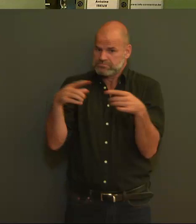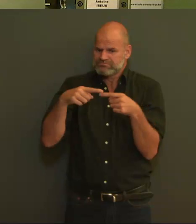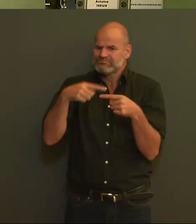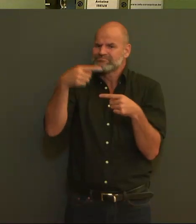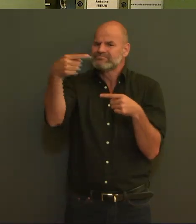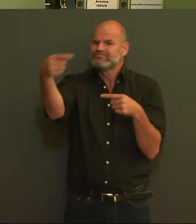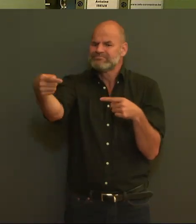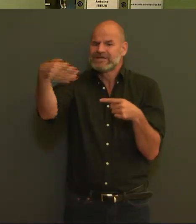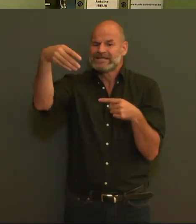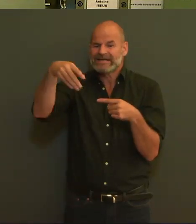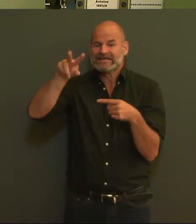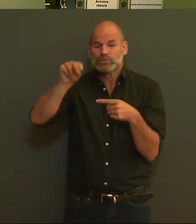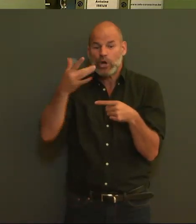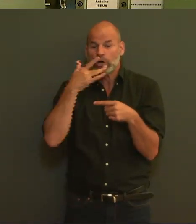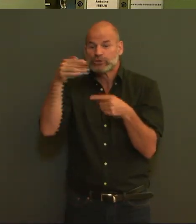Het is zo dat momenteel,